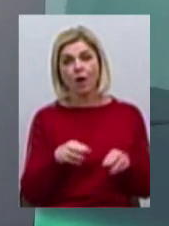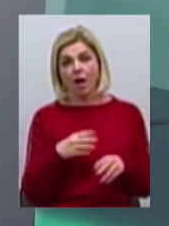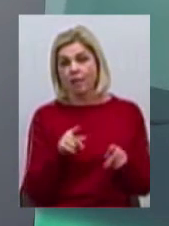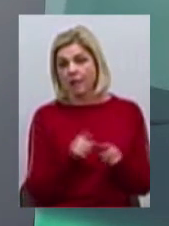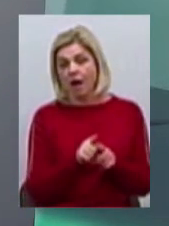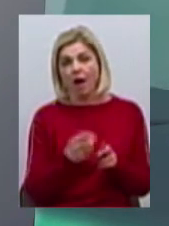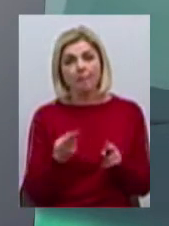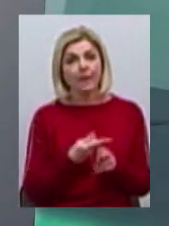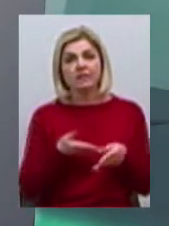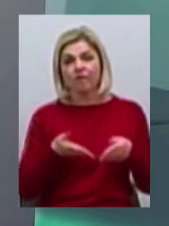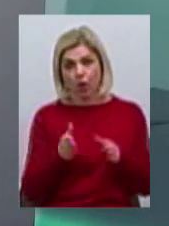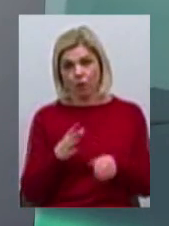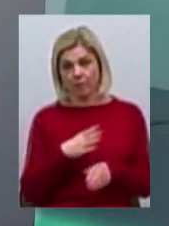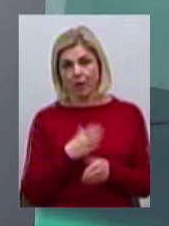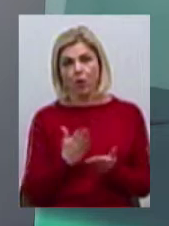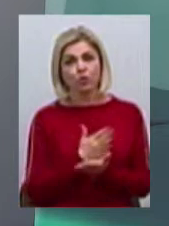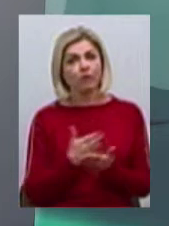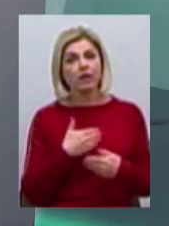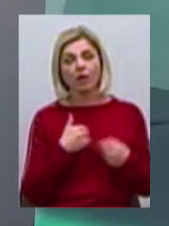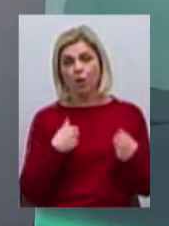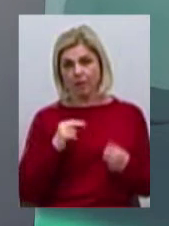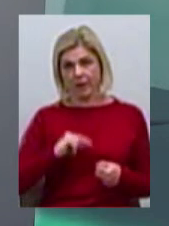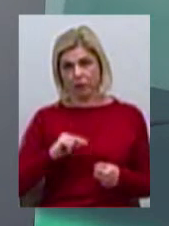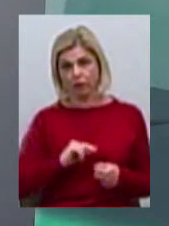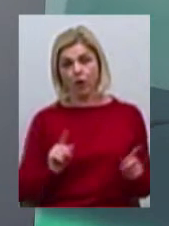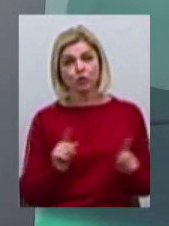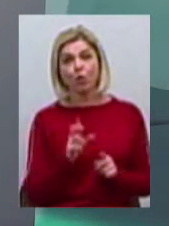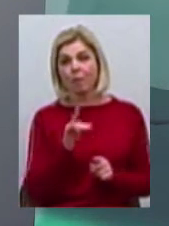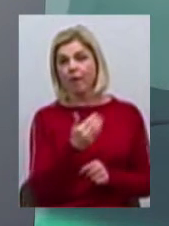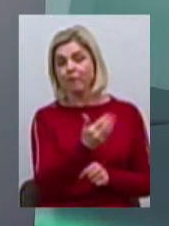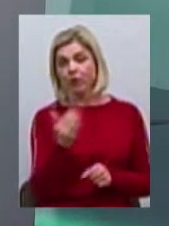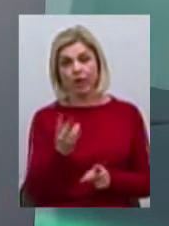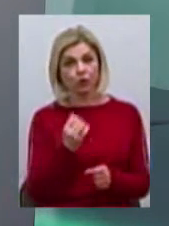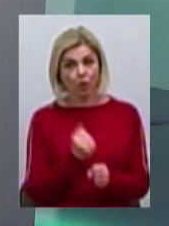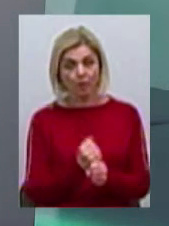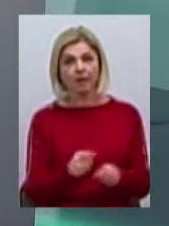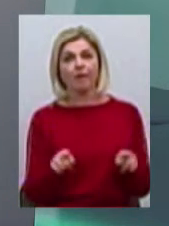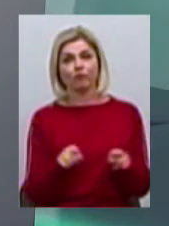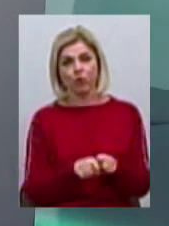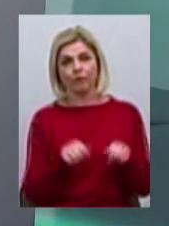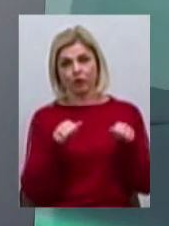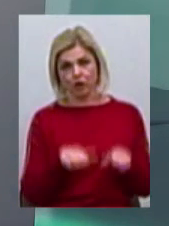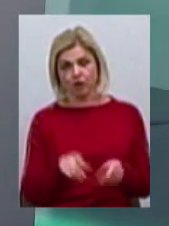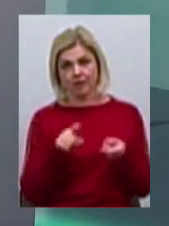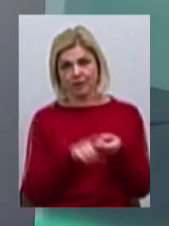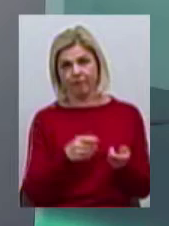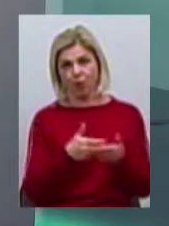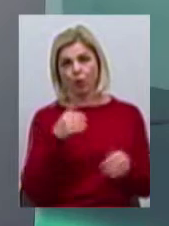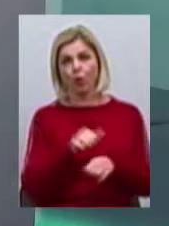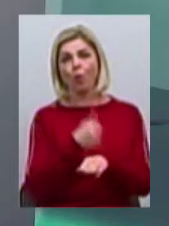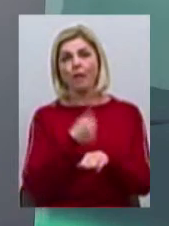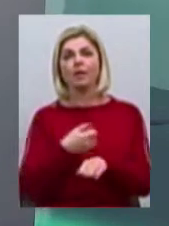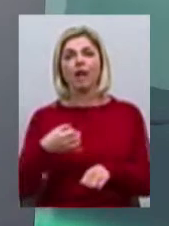вони абсолютно вже не хотіли працювати. Що би вони не робили, все рівно рішення залежало від